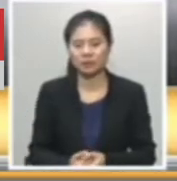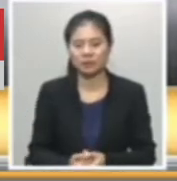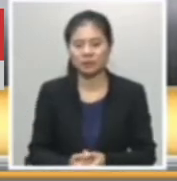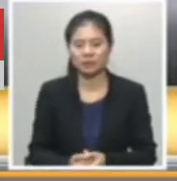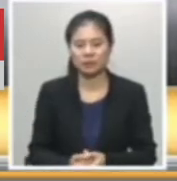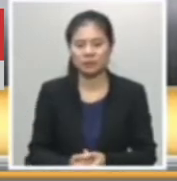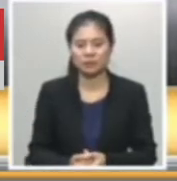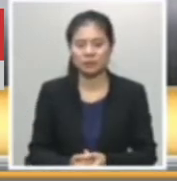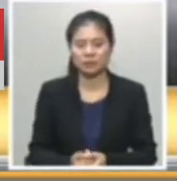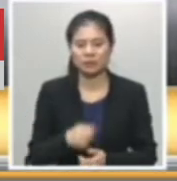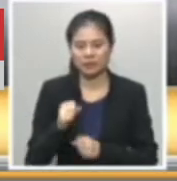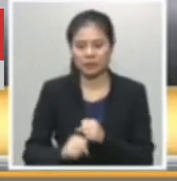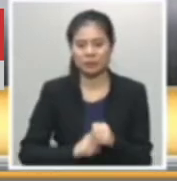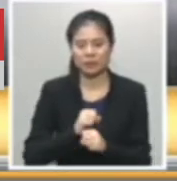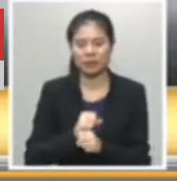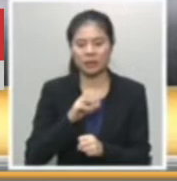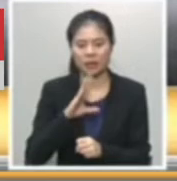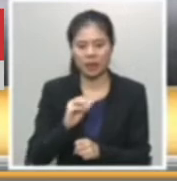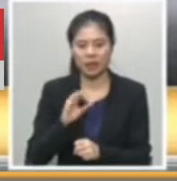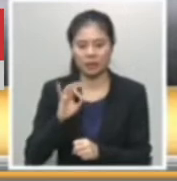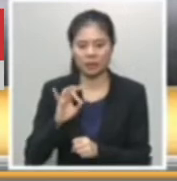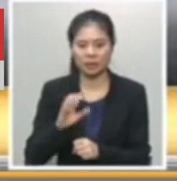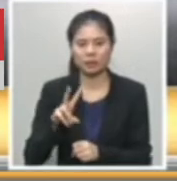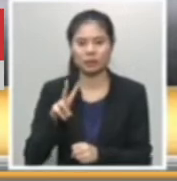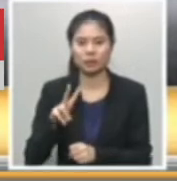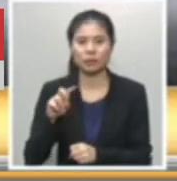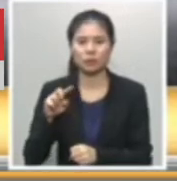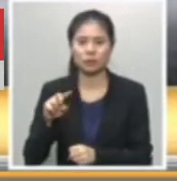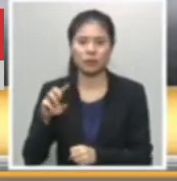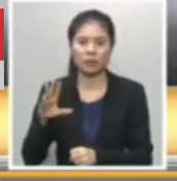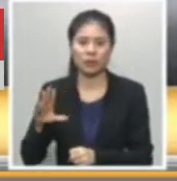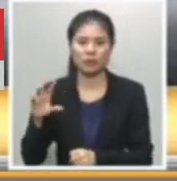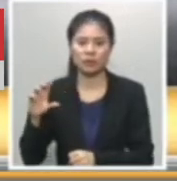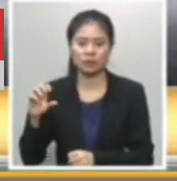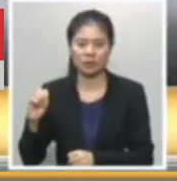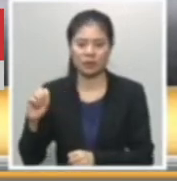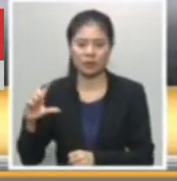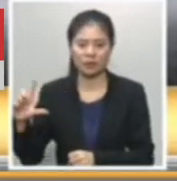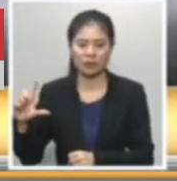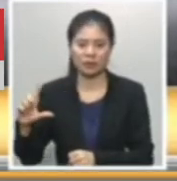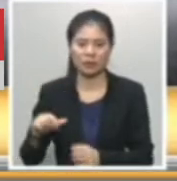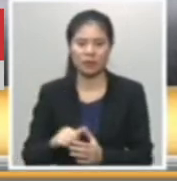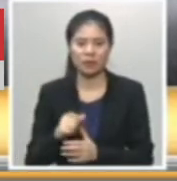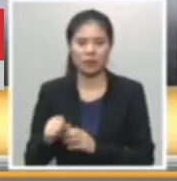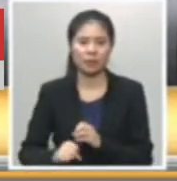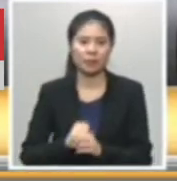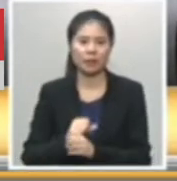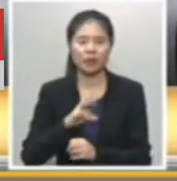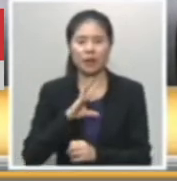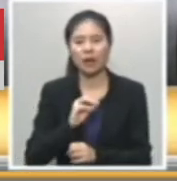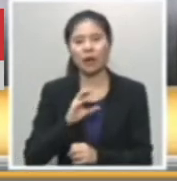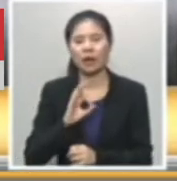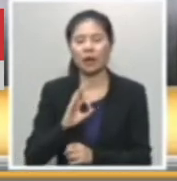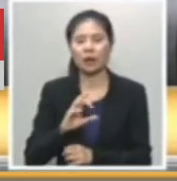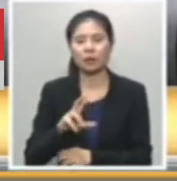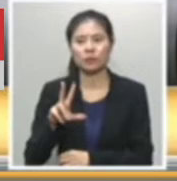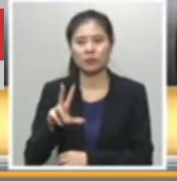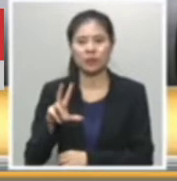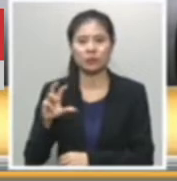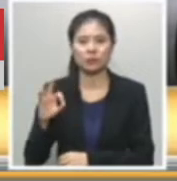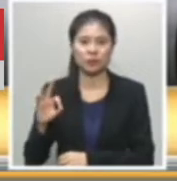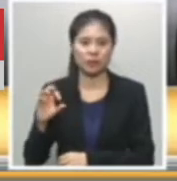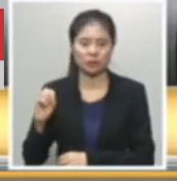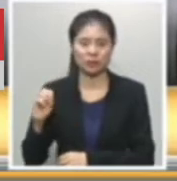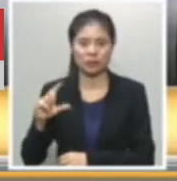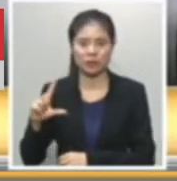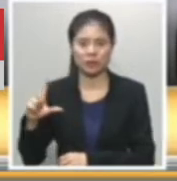วๆนะครับปี58กู้เงิน 2.5 แสนล้านบาทนะครับพอปี59กู้เงิน 3.9 แสนล้